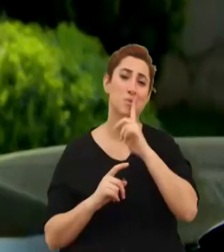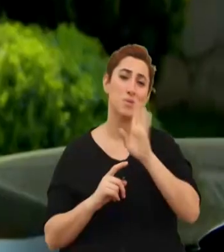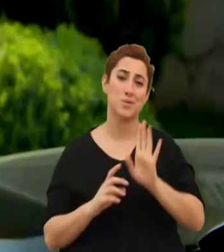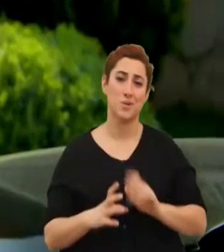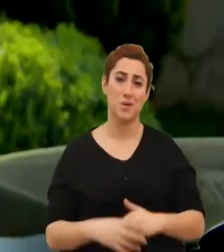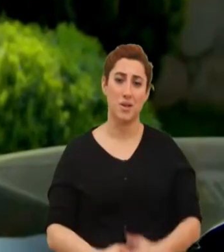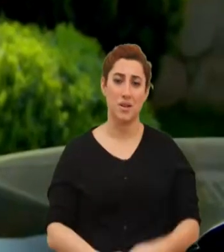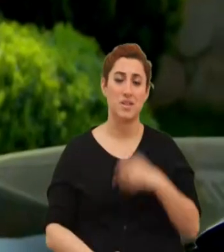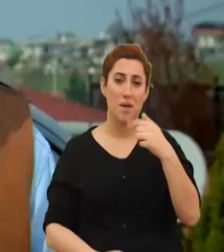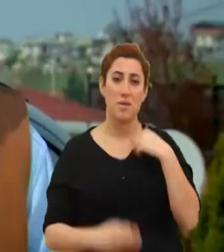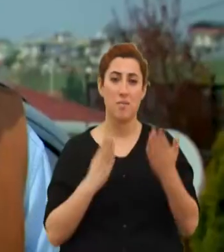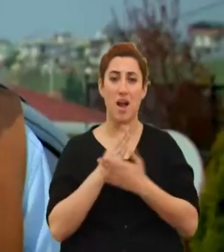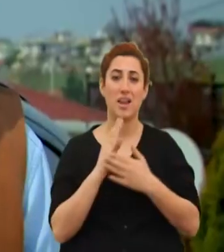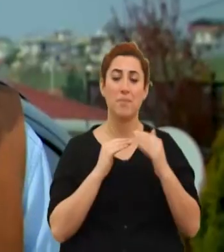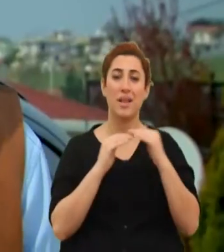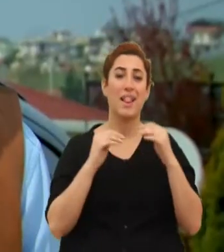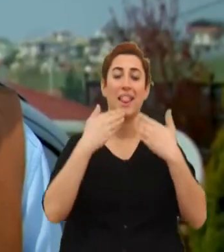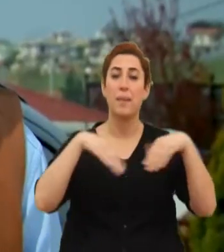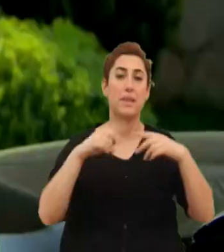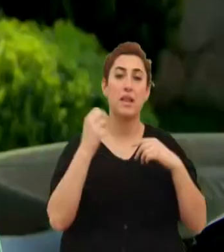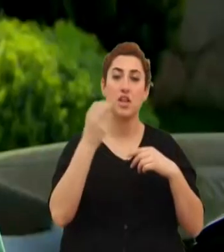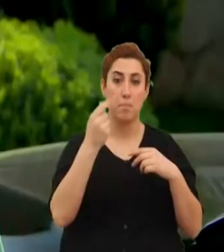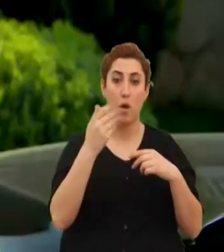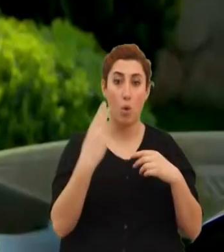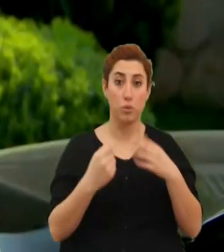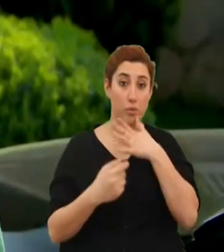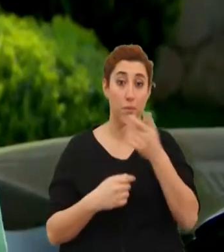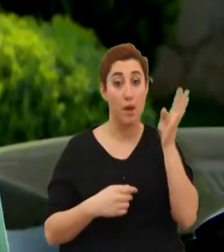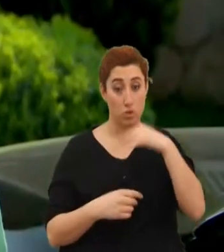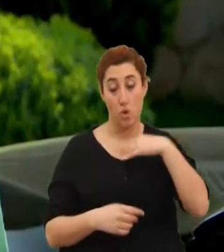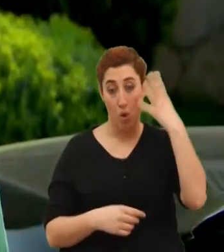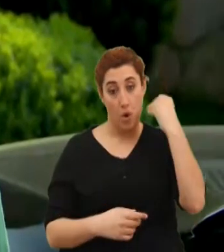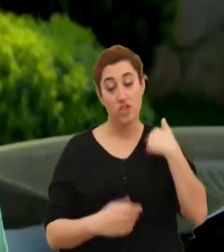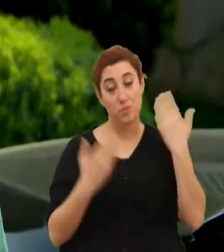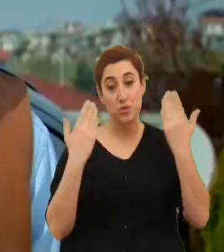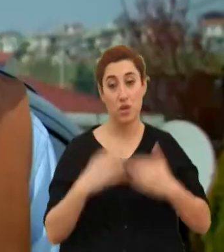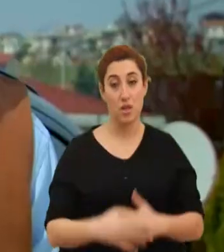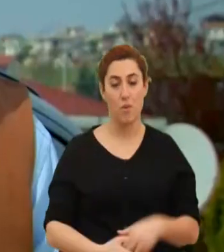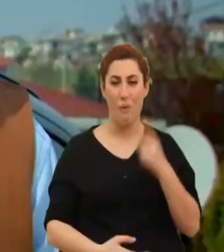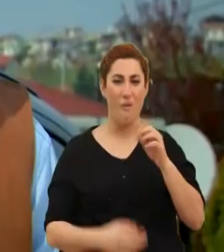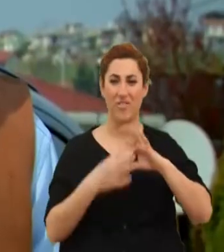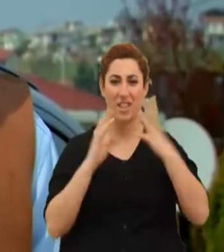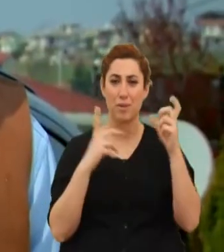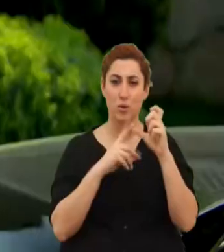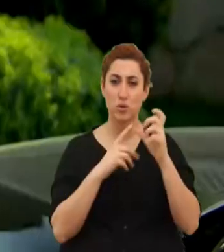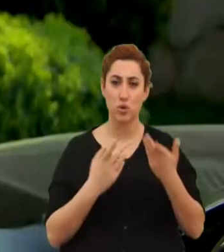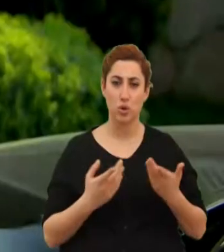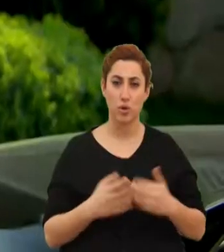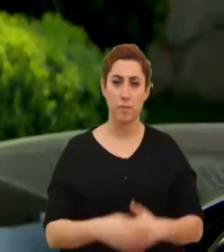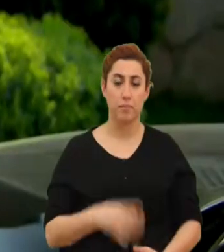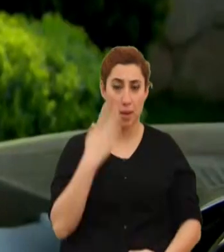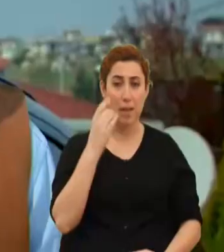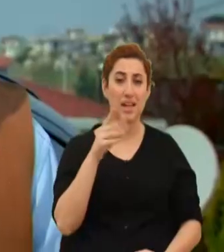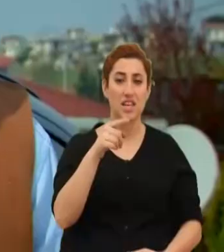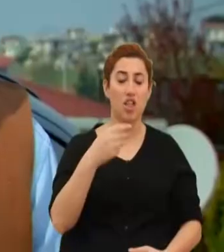çüş. Sen benim kartımın limitinin ne kadar olduğunu biliyor musun? Biraz sonra öğreneceğim inşallah. O ne demekmiş Şükrü? Belli